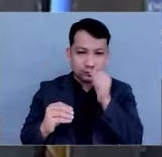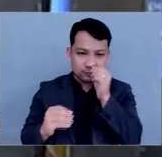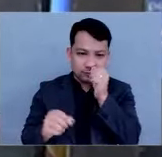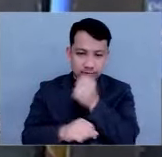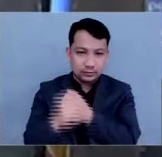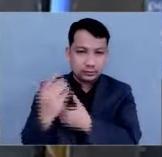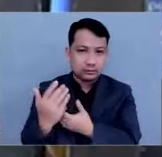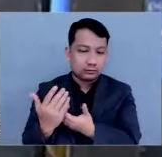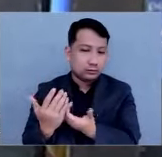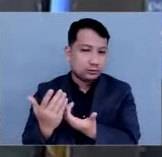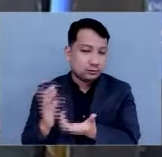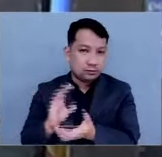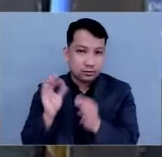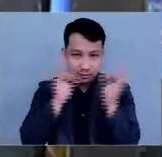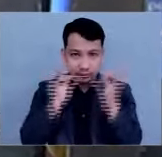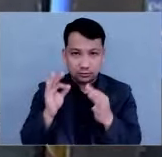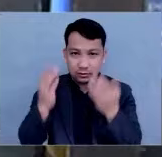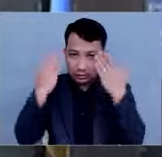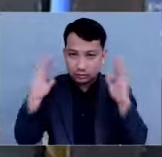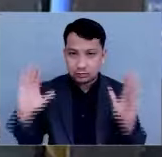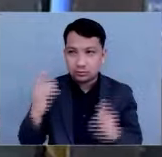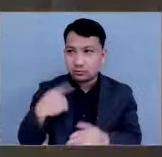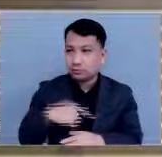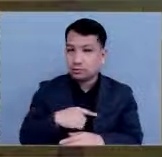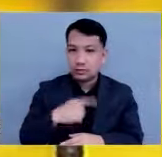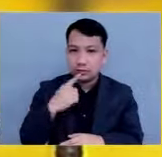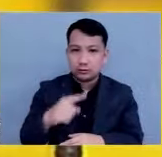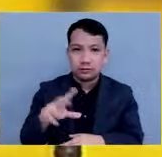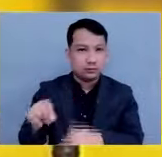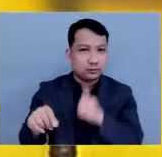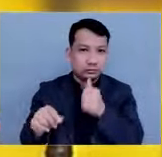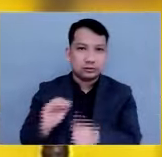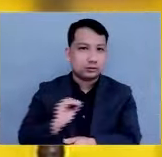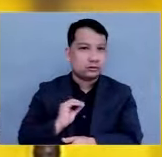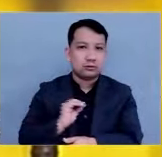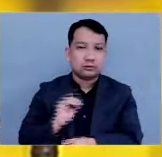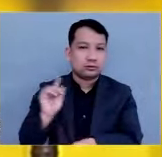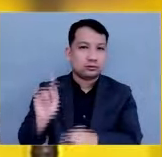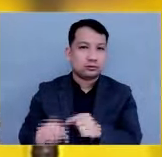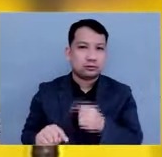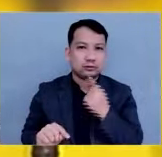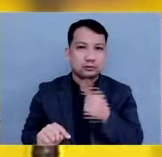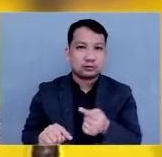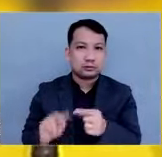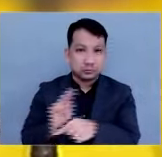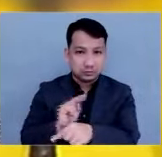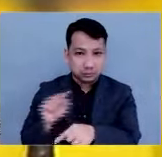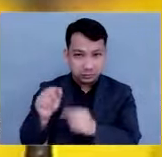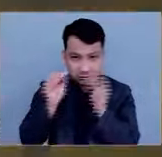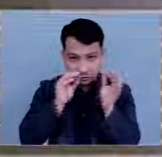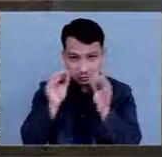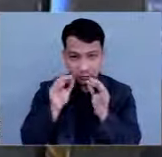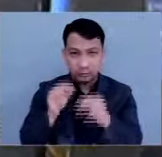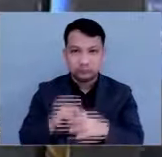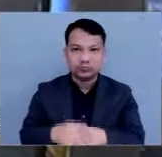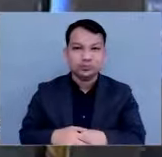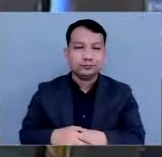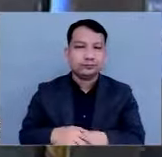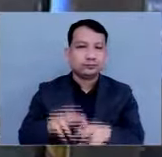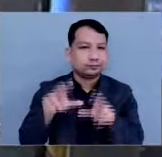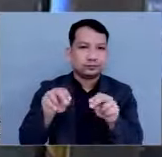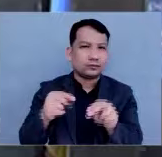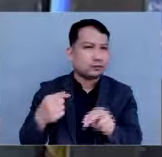I also not sure because this not belong. Nang tanungin kung gumagamit ba sila ng droga. No.